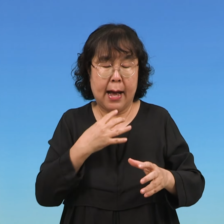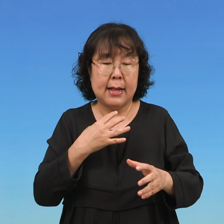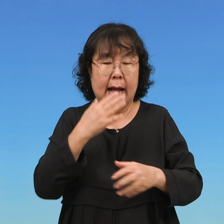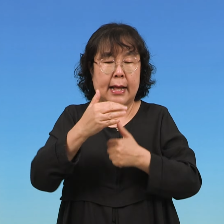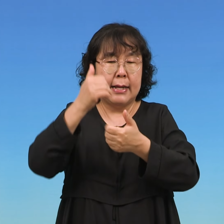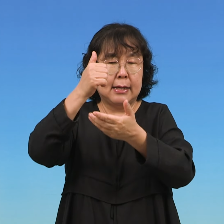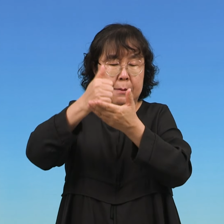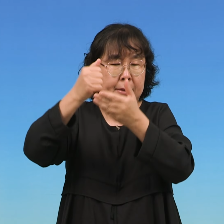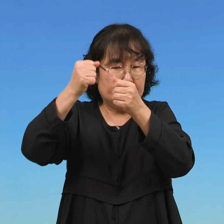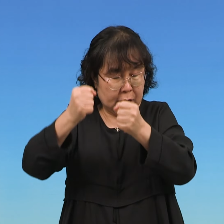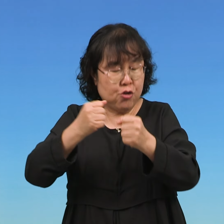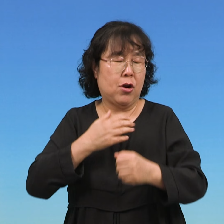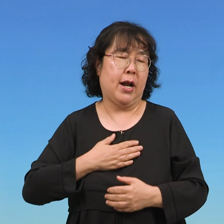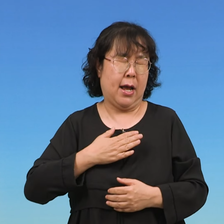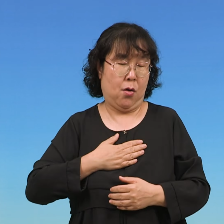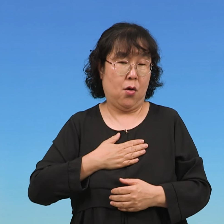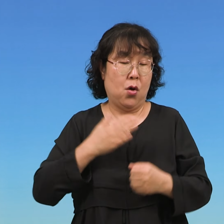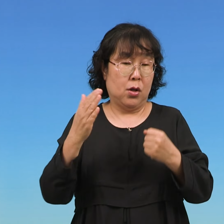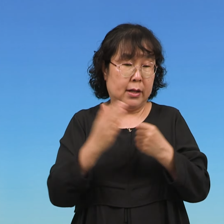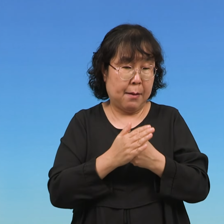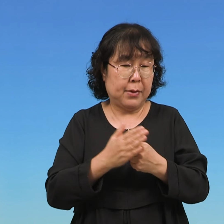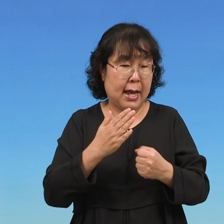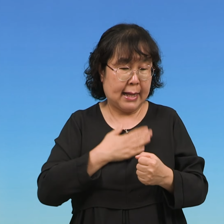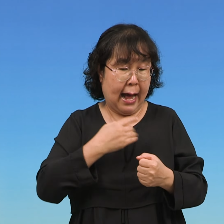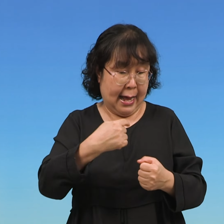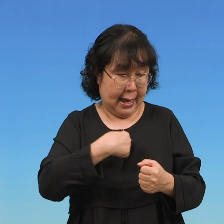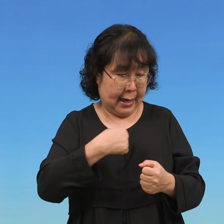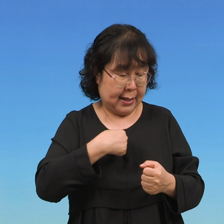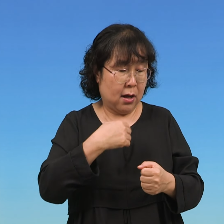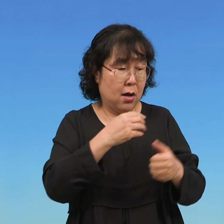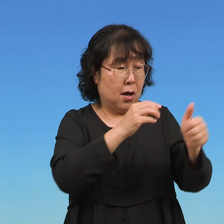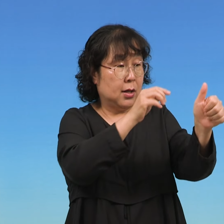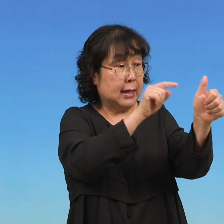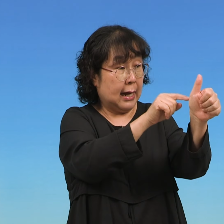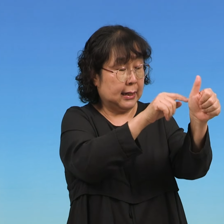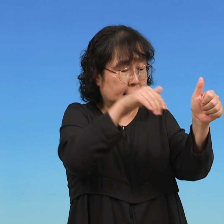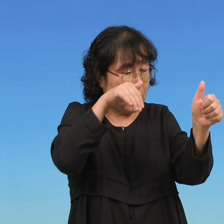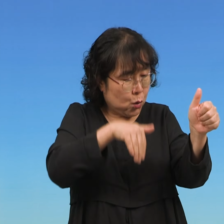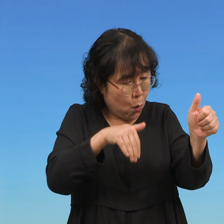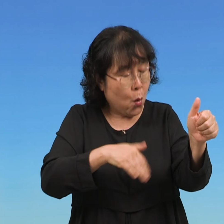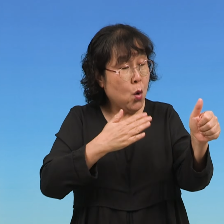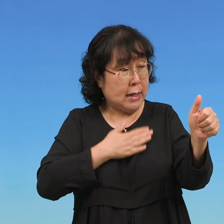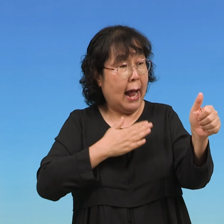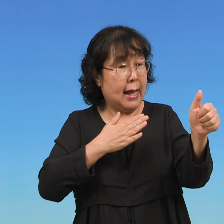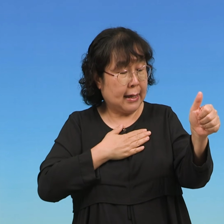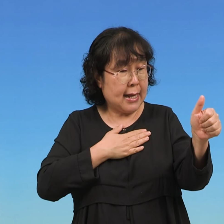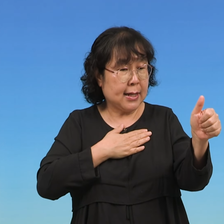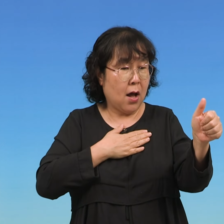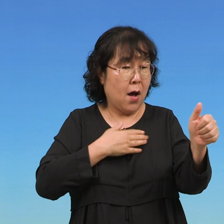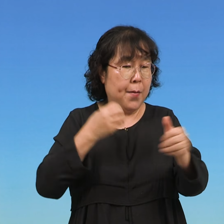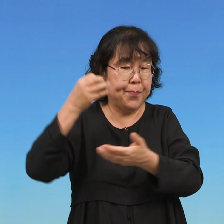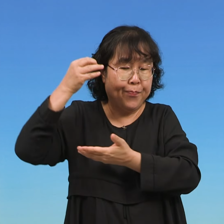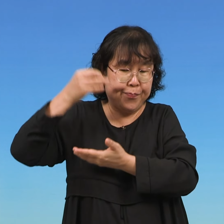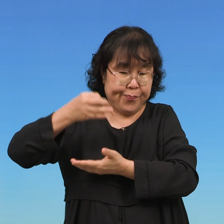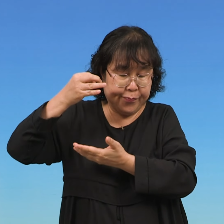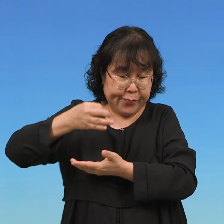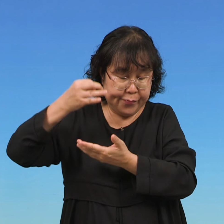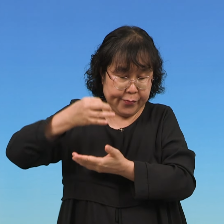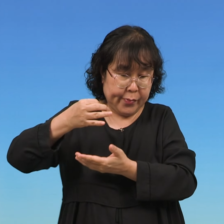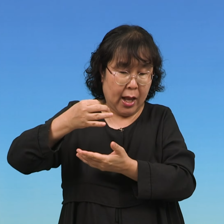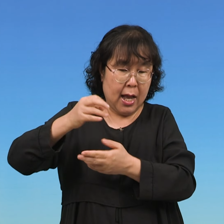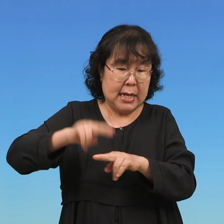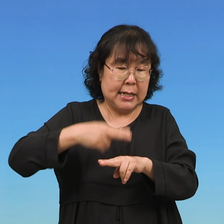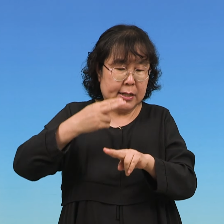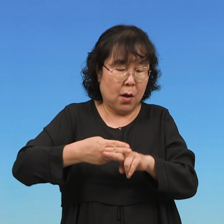아나이다 청하건데 당신의 종에게서 예물을 받으소서 여러분 가을은 결실의